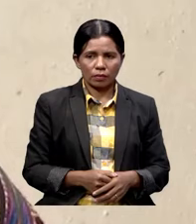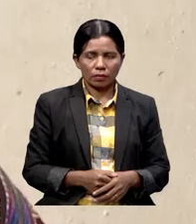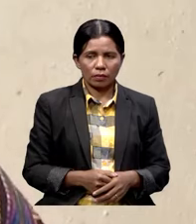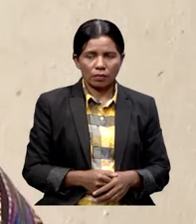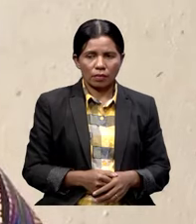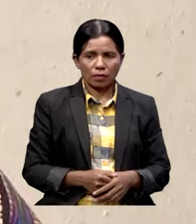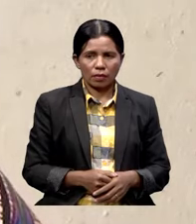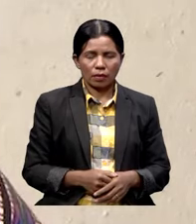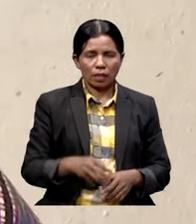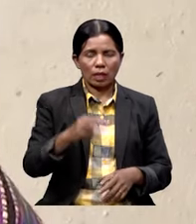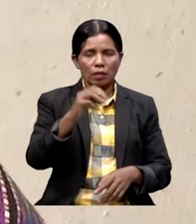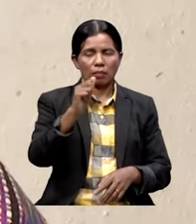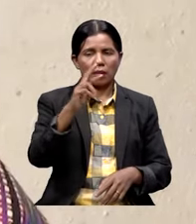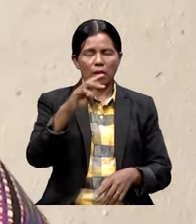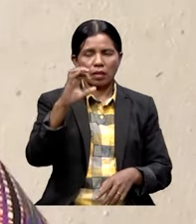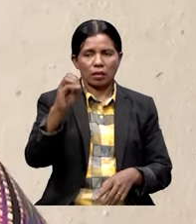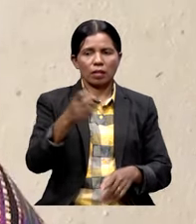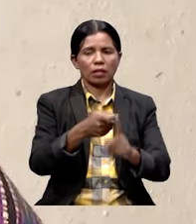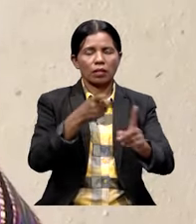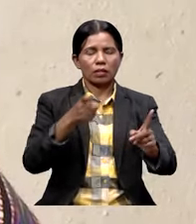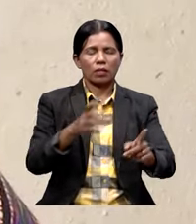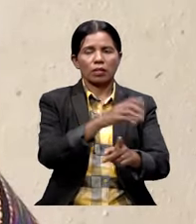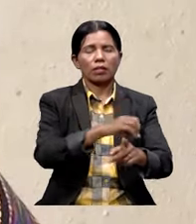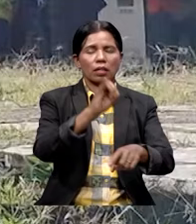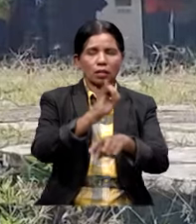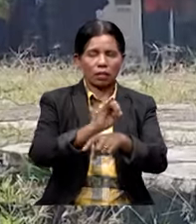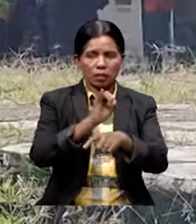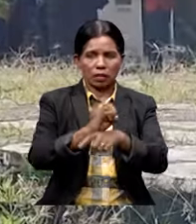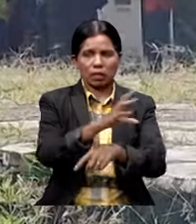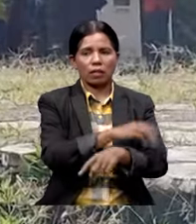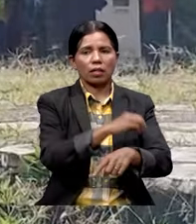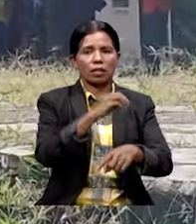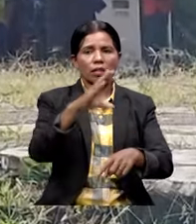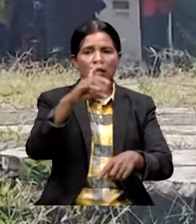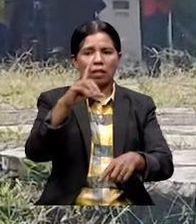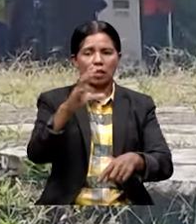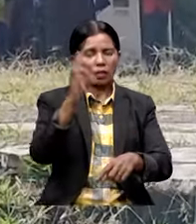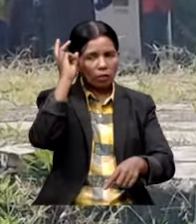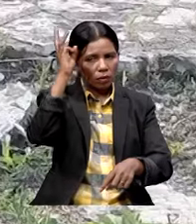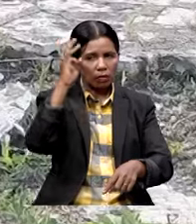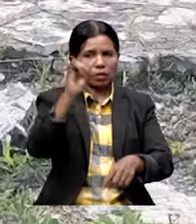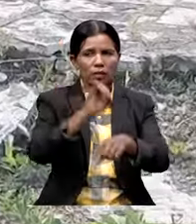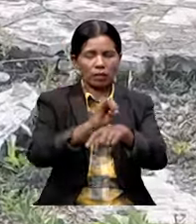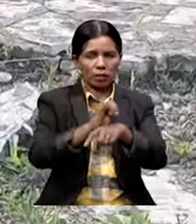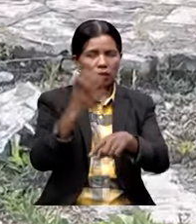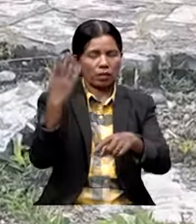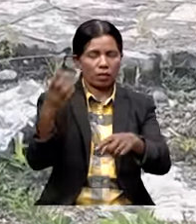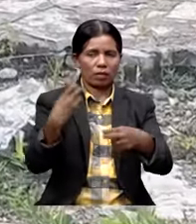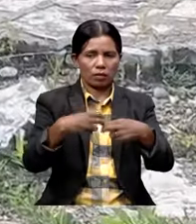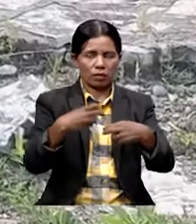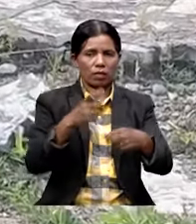Mario Francisco dos Santos, Srani Husi, Paróquia Santa Teresinha do Menino Jesus, Kelikai, preocupa com a igreja neve